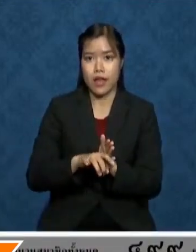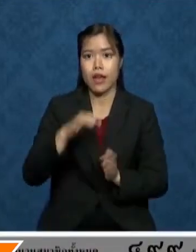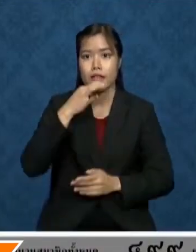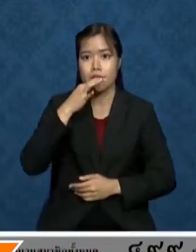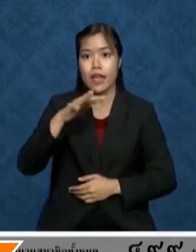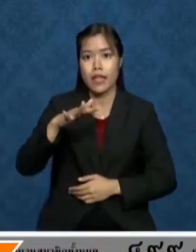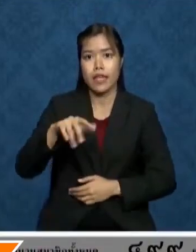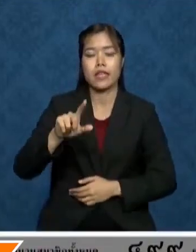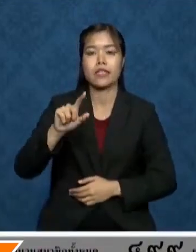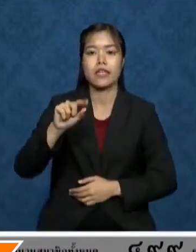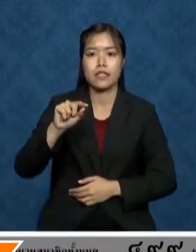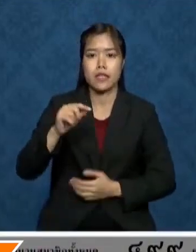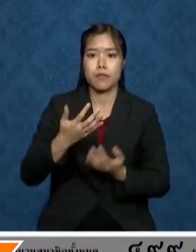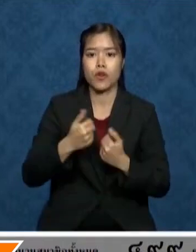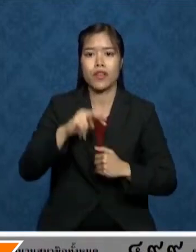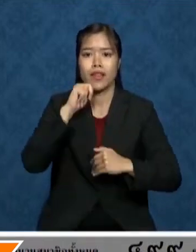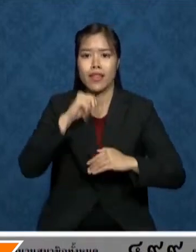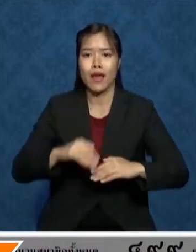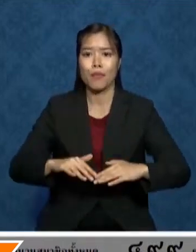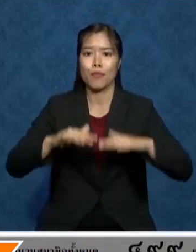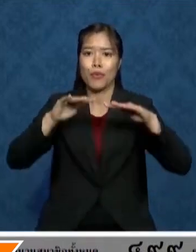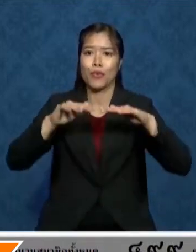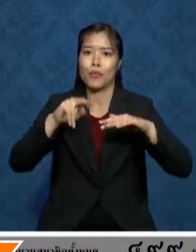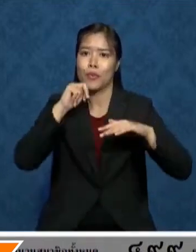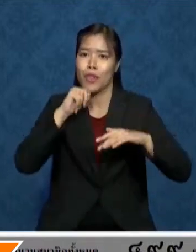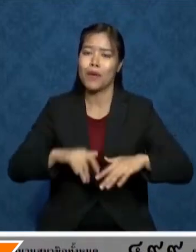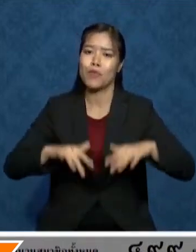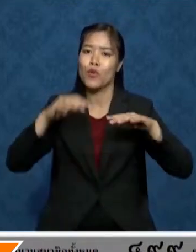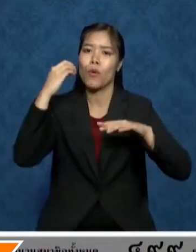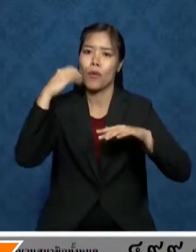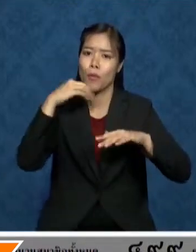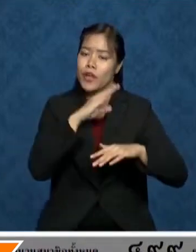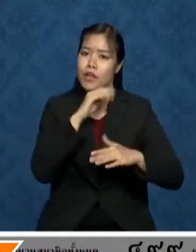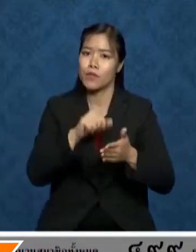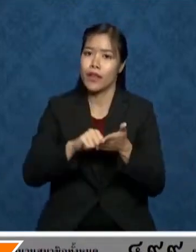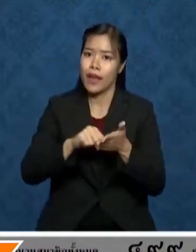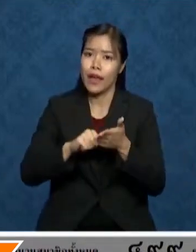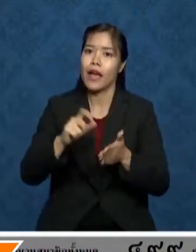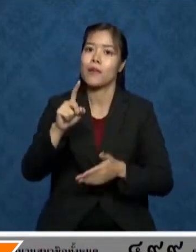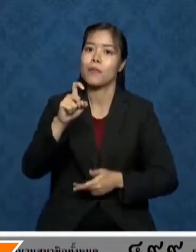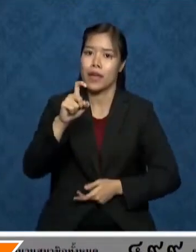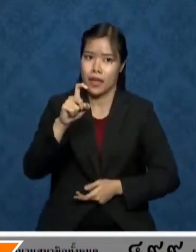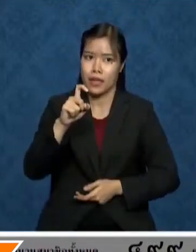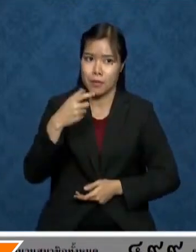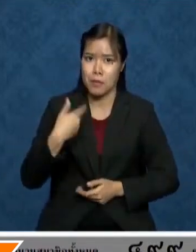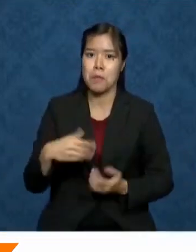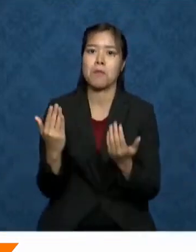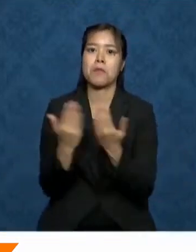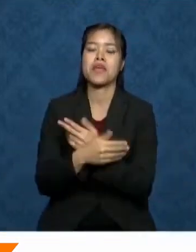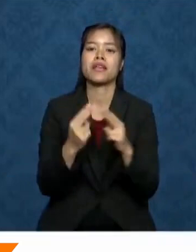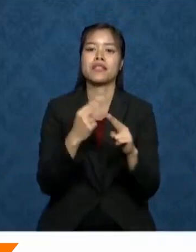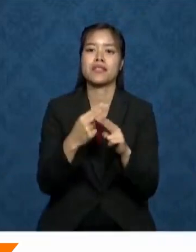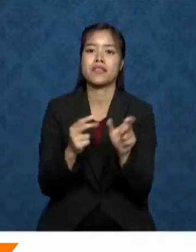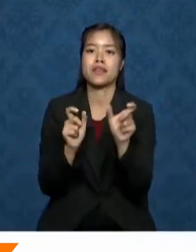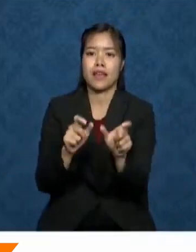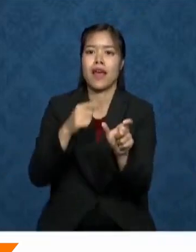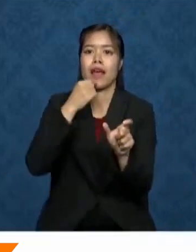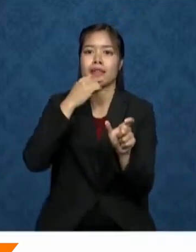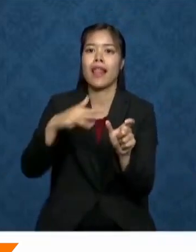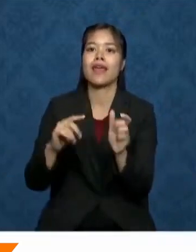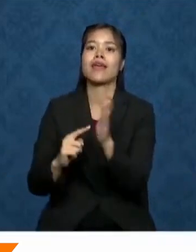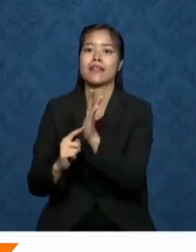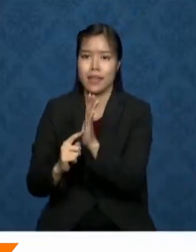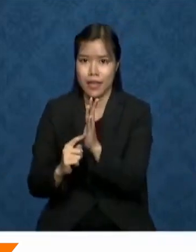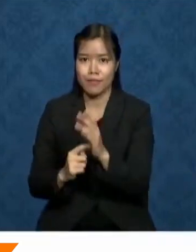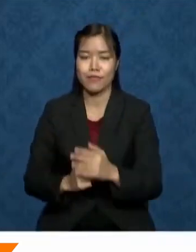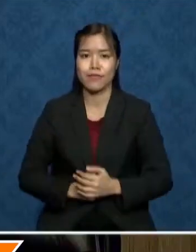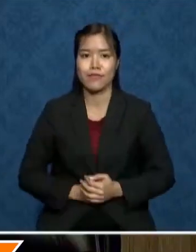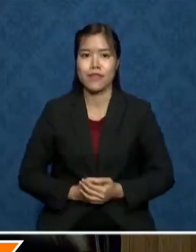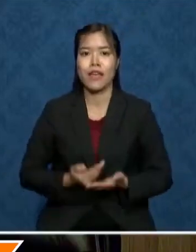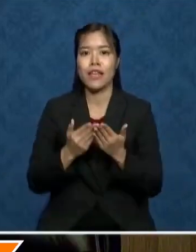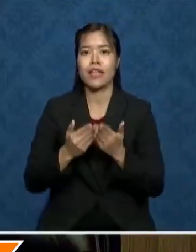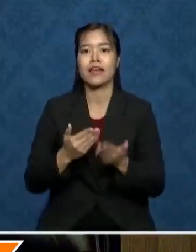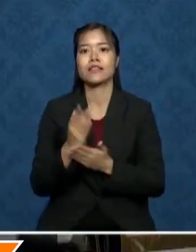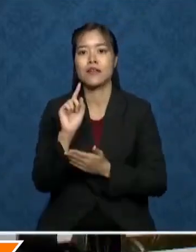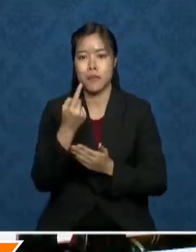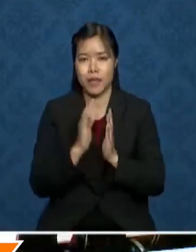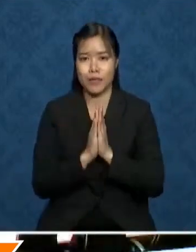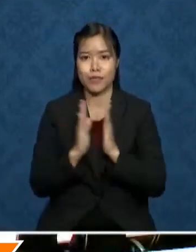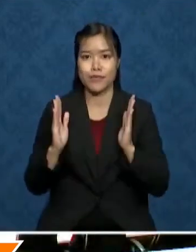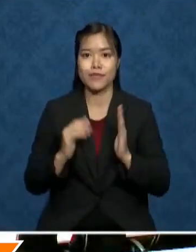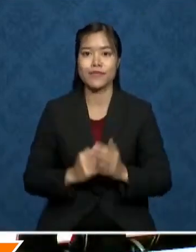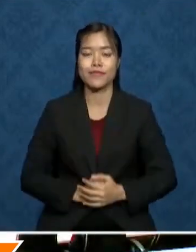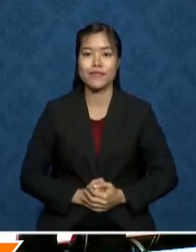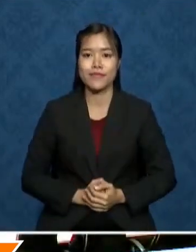บ